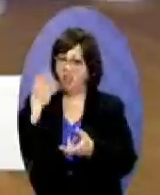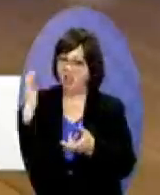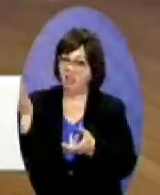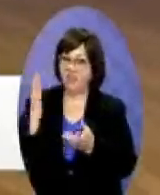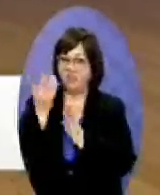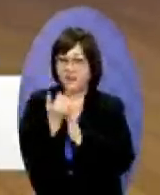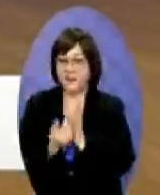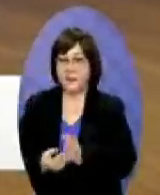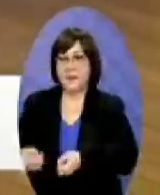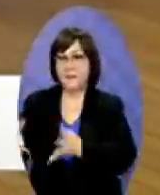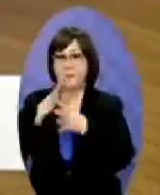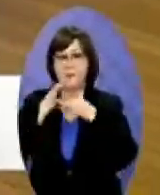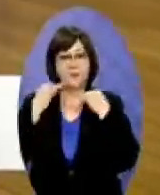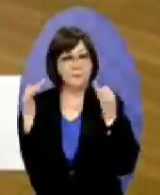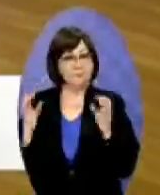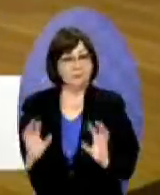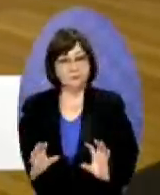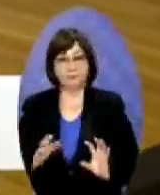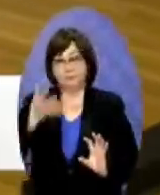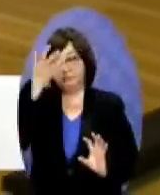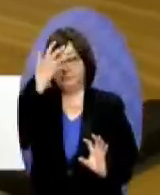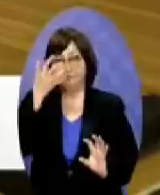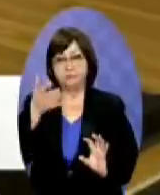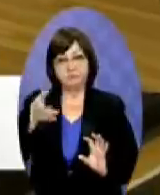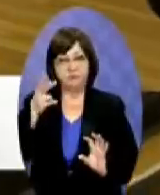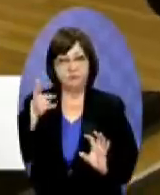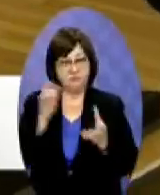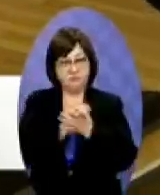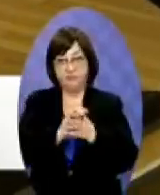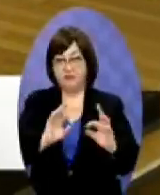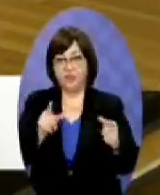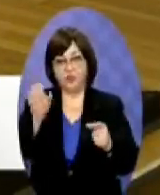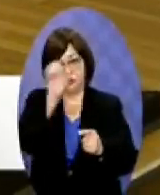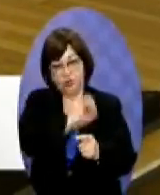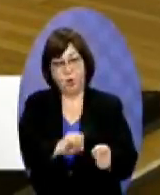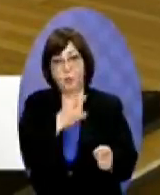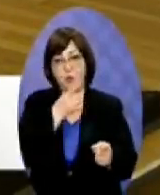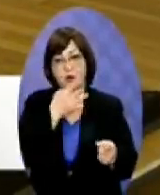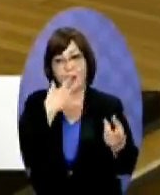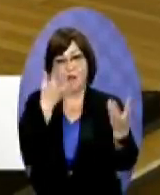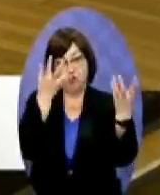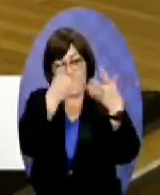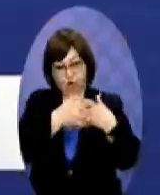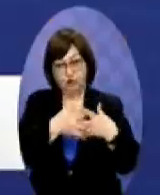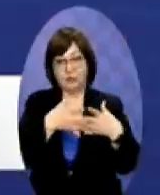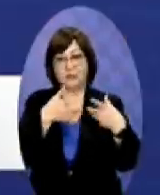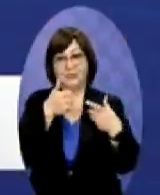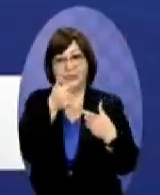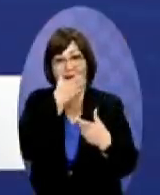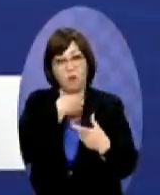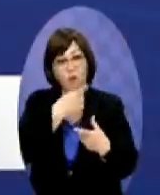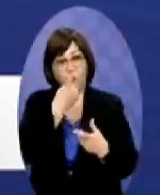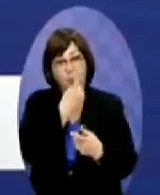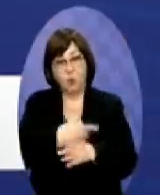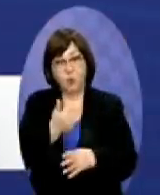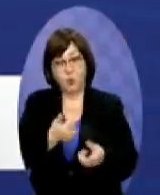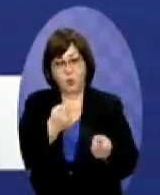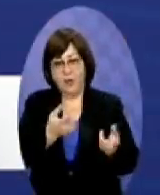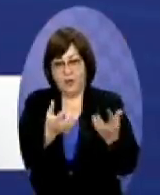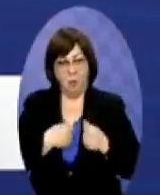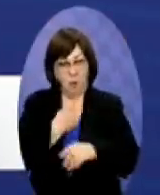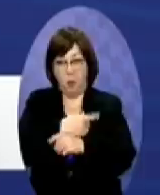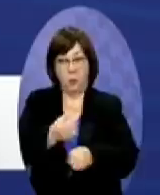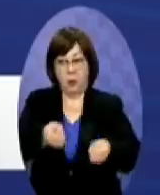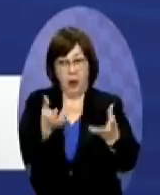хувьд бол засгийн газрын тэргүүн гэрээг өөрчлөх асуулаар Европын холбоотой зөвшөлтөлд хүрсэн нааштай үр дүнгэл хүлээж авахаас биш үр дүнгийн